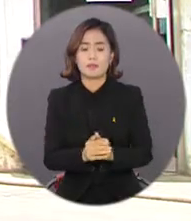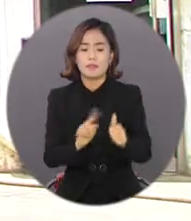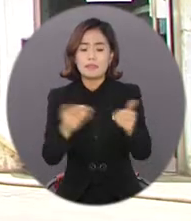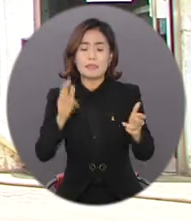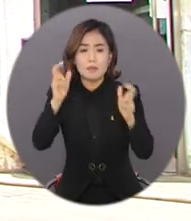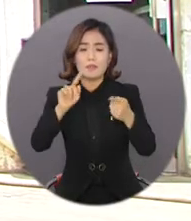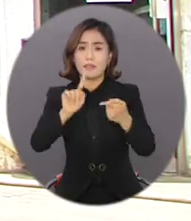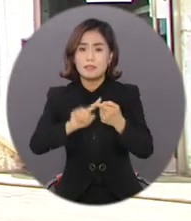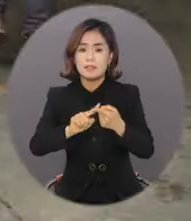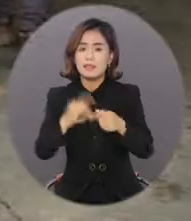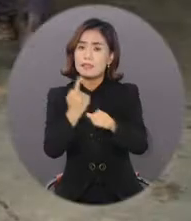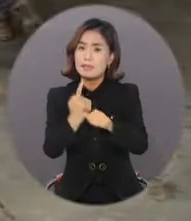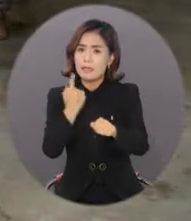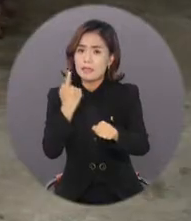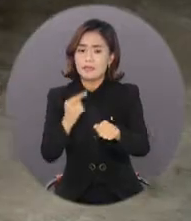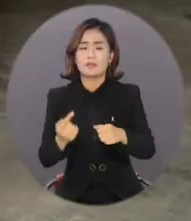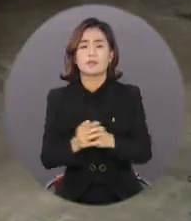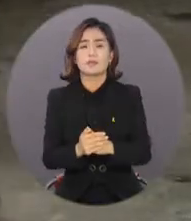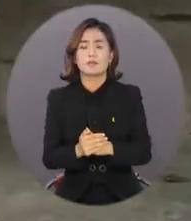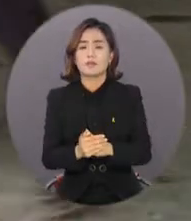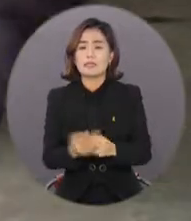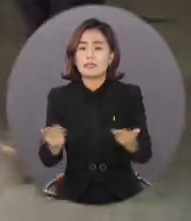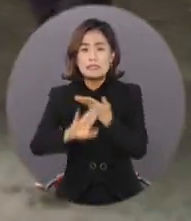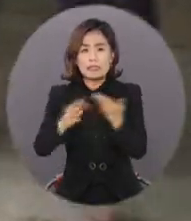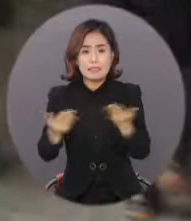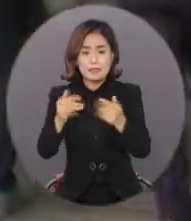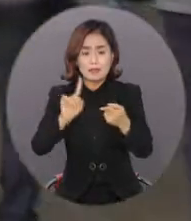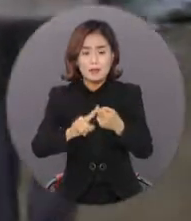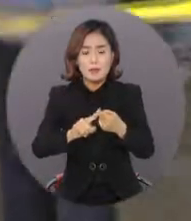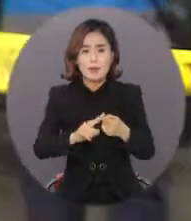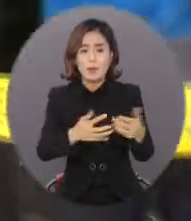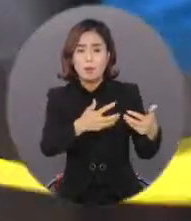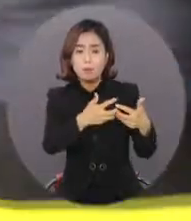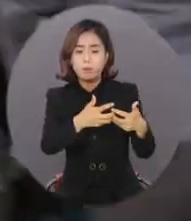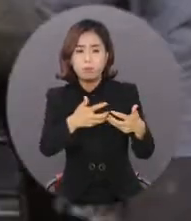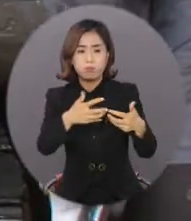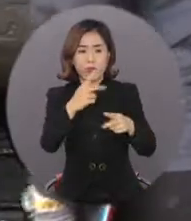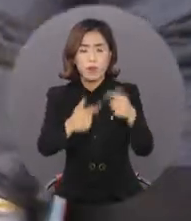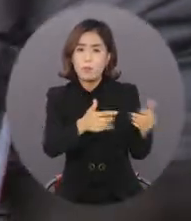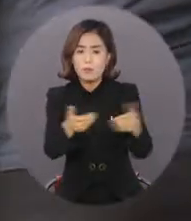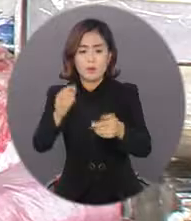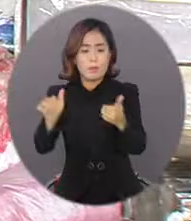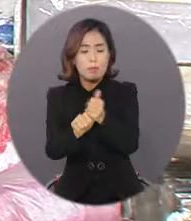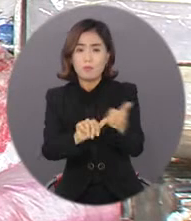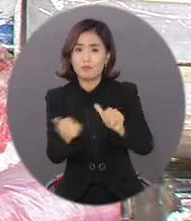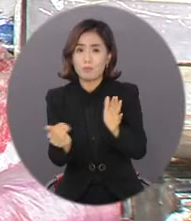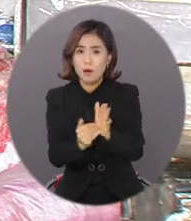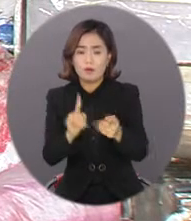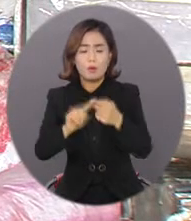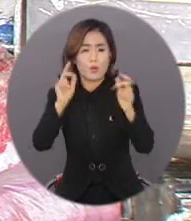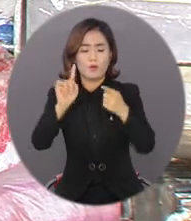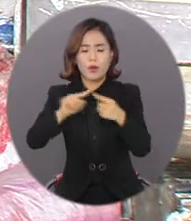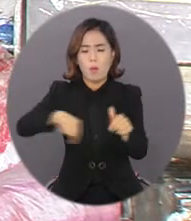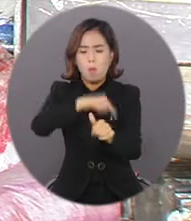일하던 업체에서는 지난 2014년에도 다른 노동자가 목재 파쇄기 이송용 벨트에서 숨졌습니다. 하지만 업주는